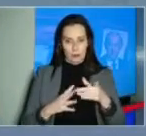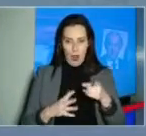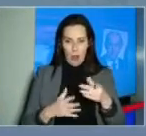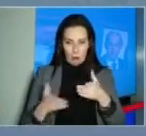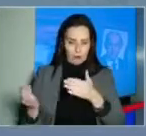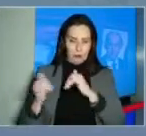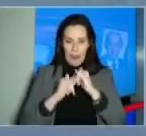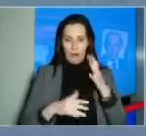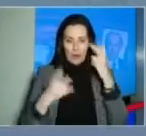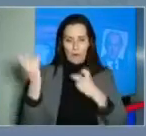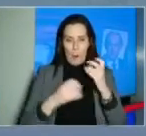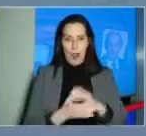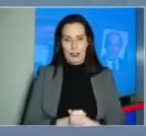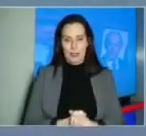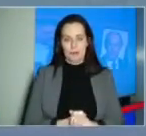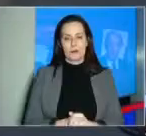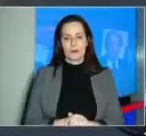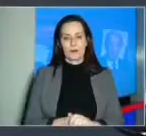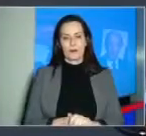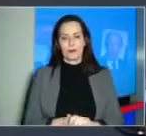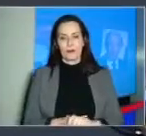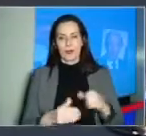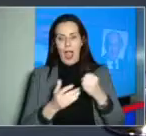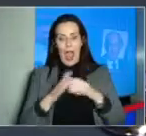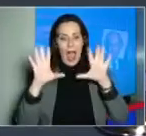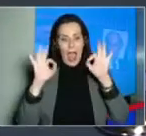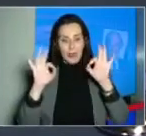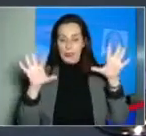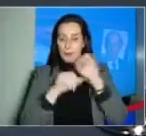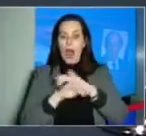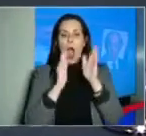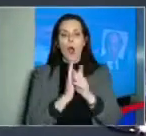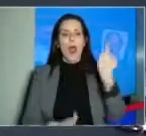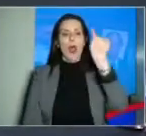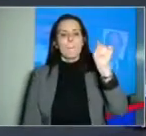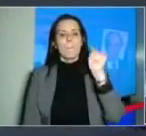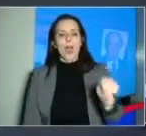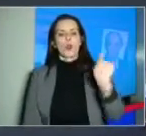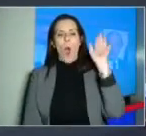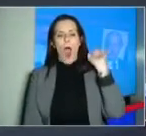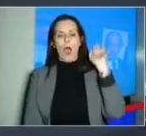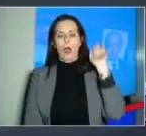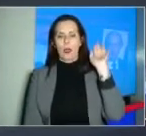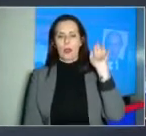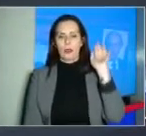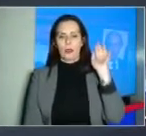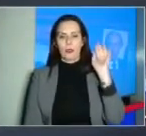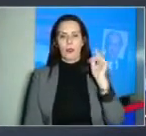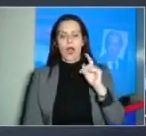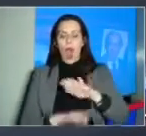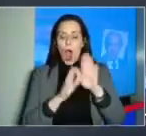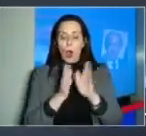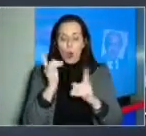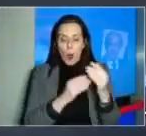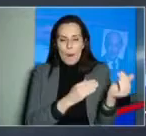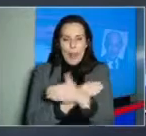לכו ותביאו עוד מידע. עד 10 בערב הכל עוד קורה, זה מה שחשוב. קורה הכל פתוח, הוא לא קורה אל מול המצלמות, הוא קורה